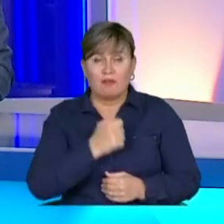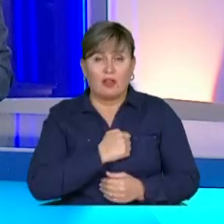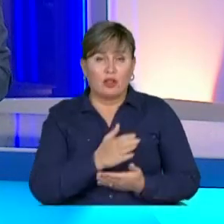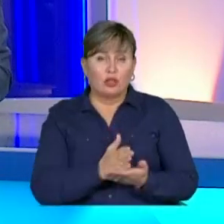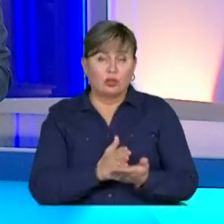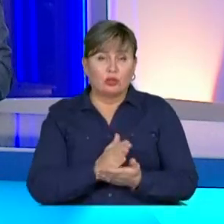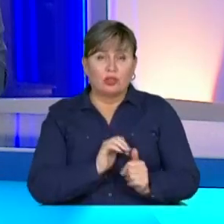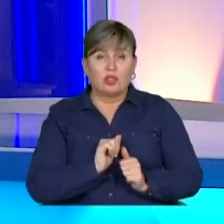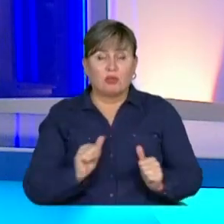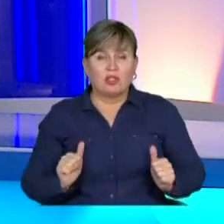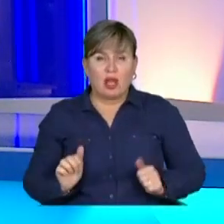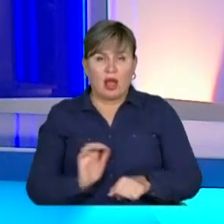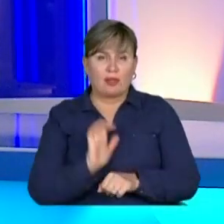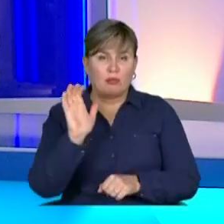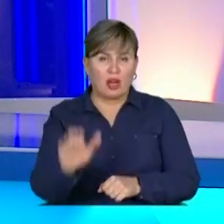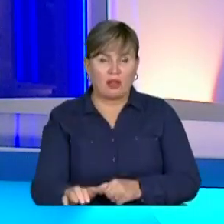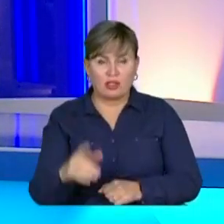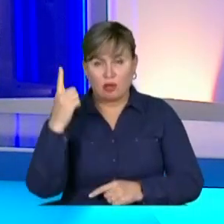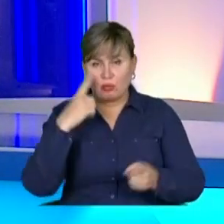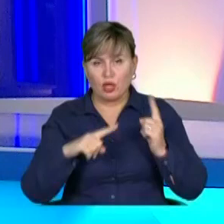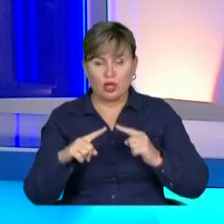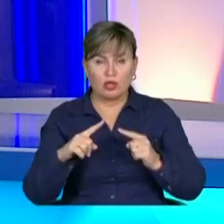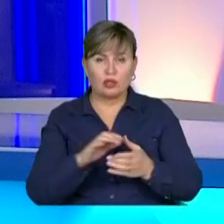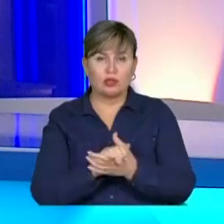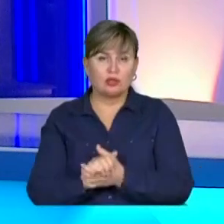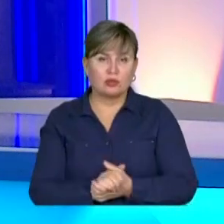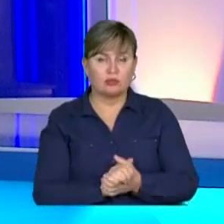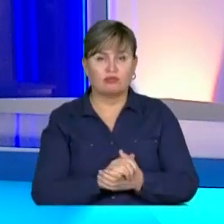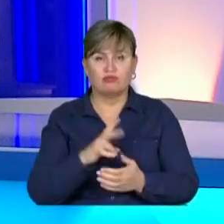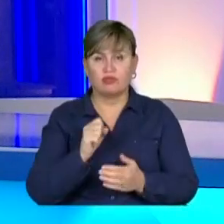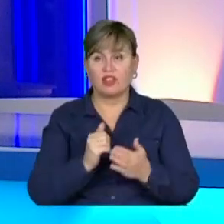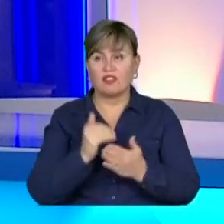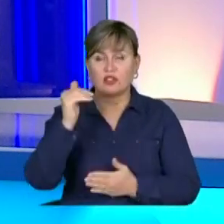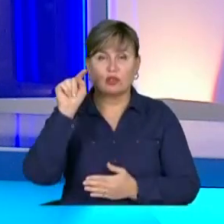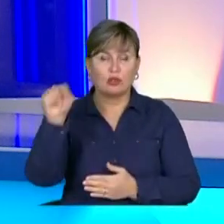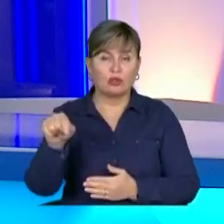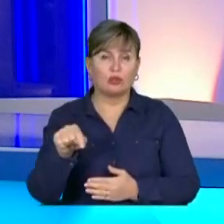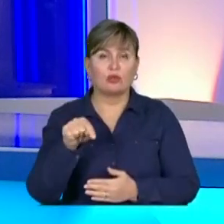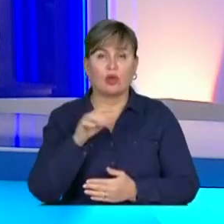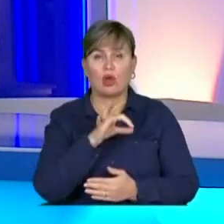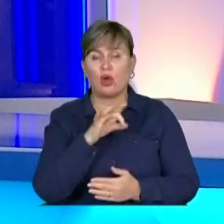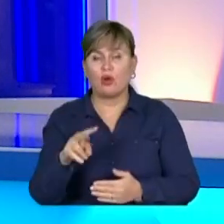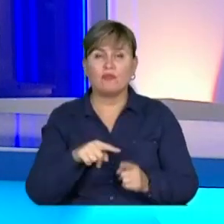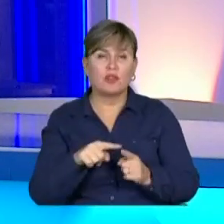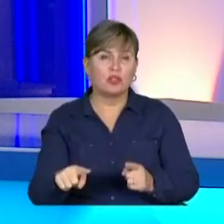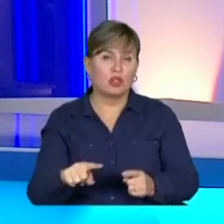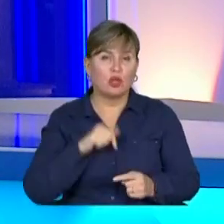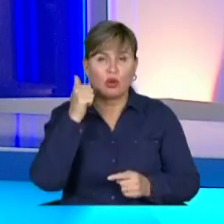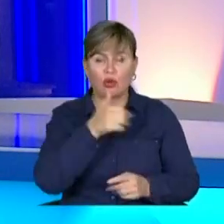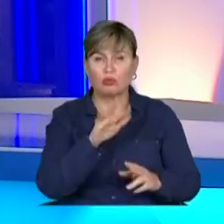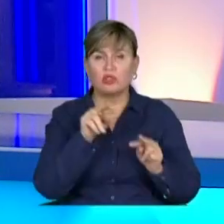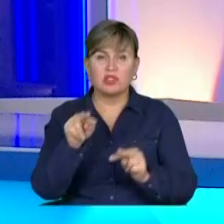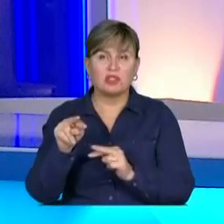военнослужащих самостоятельно отправятся с миротворческой миссией на голландские высоты. Они под эгидой ООН в течение года будут следить